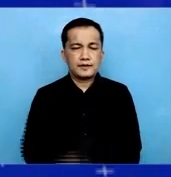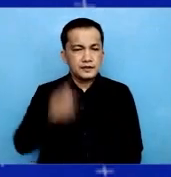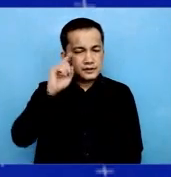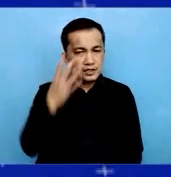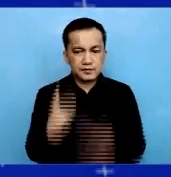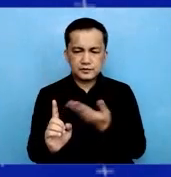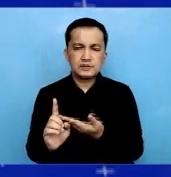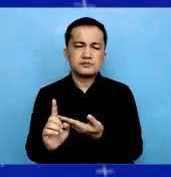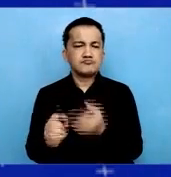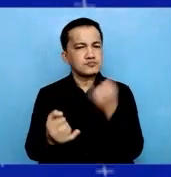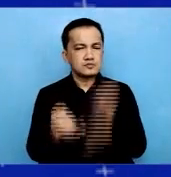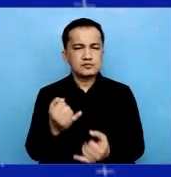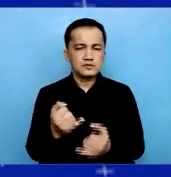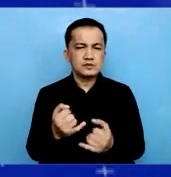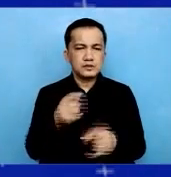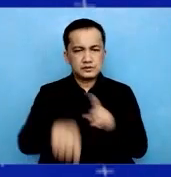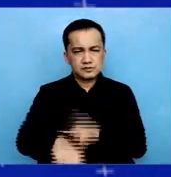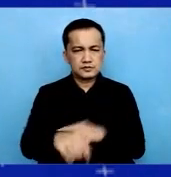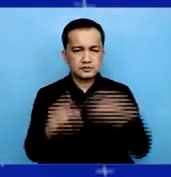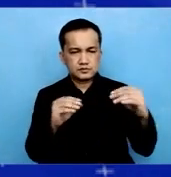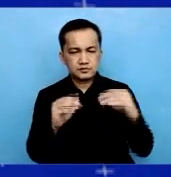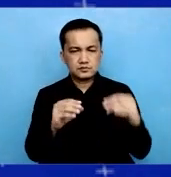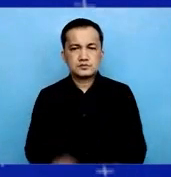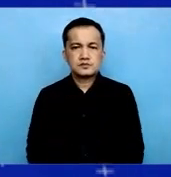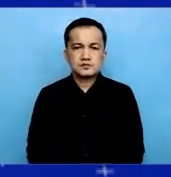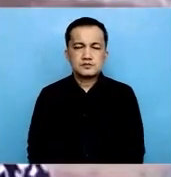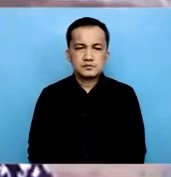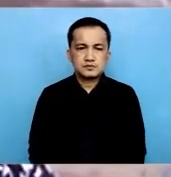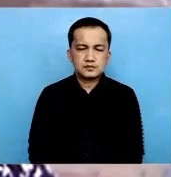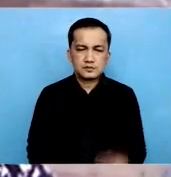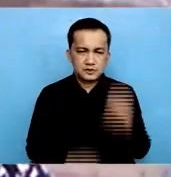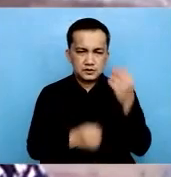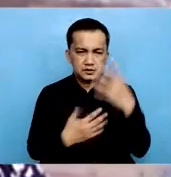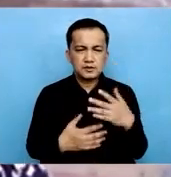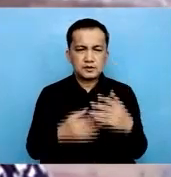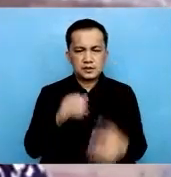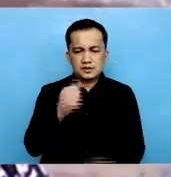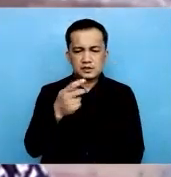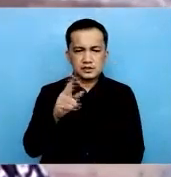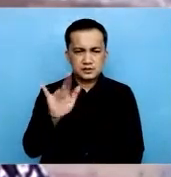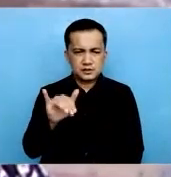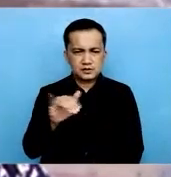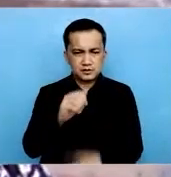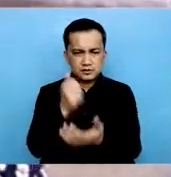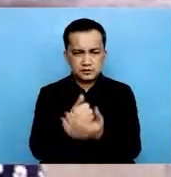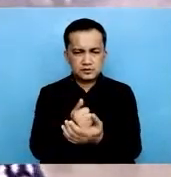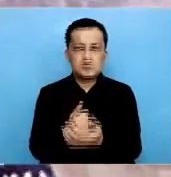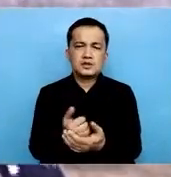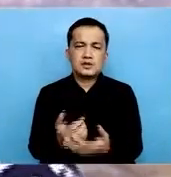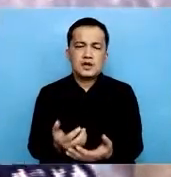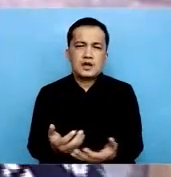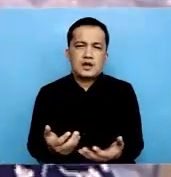Rosette, ito na pala ang huli nilang pag-uusap. Sabi po na agency, confirm na nga daw po.